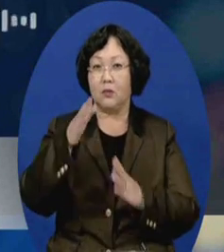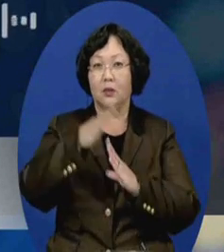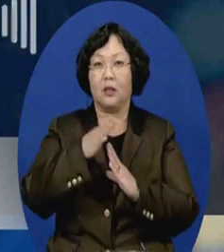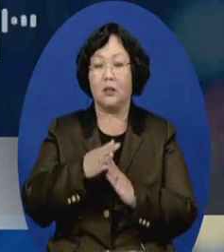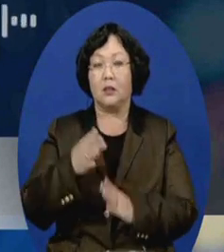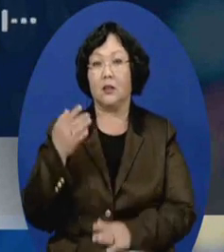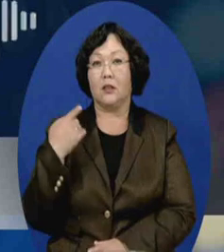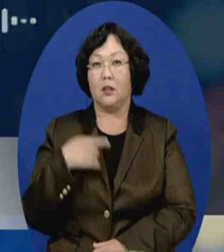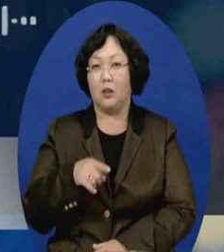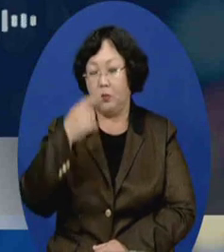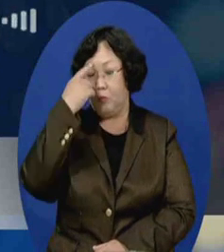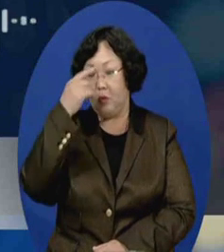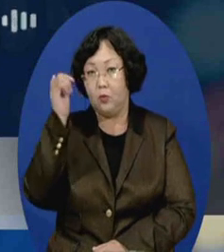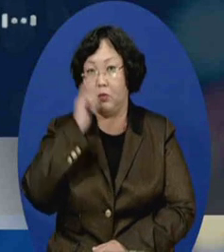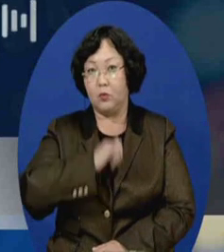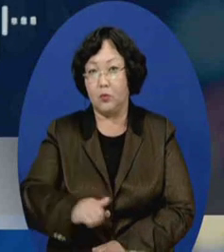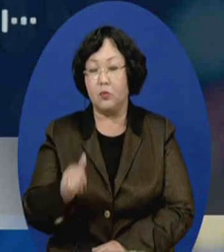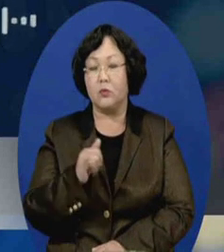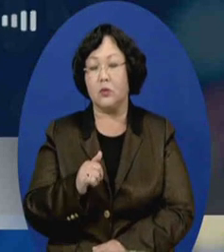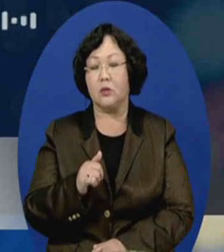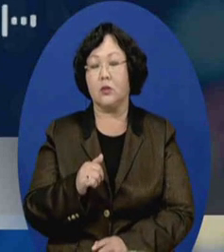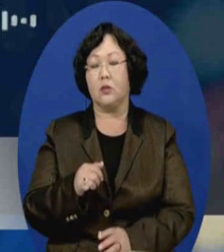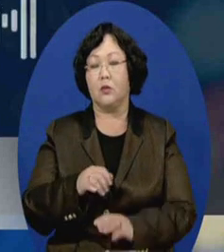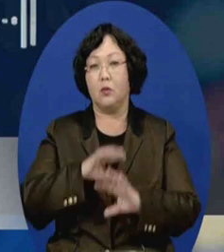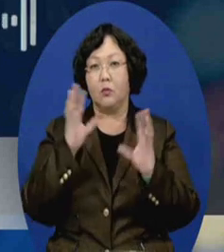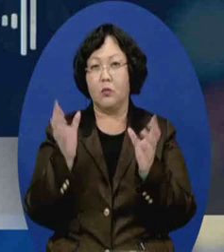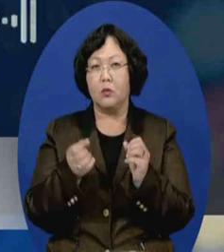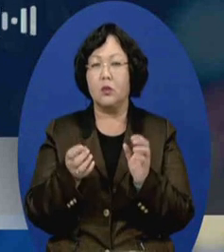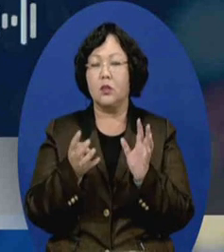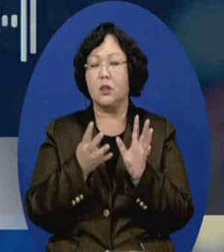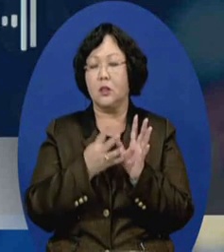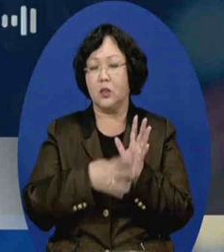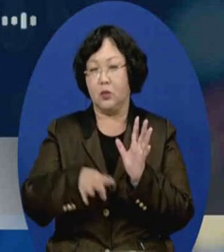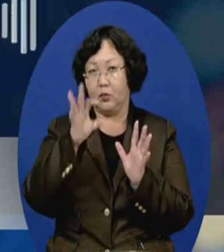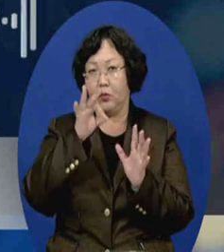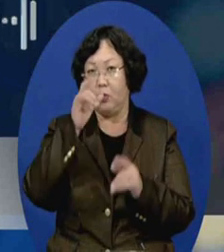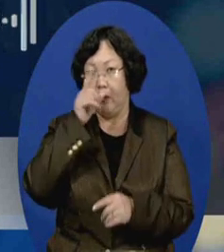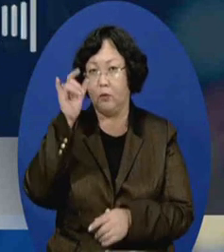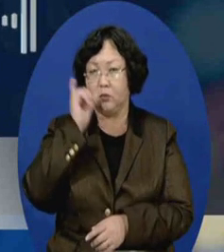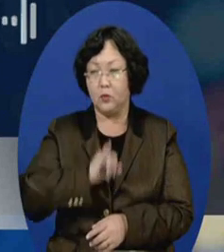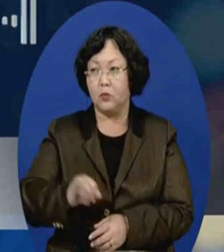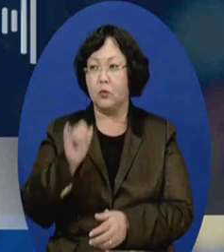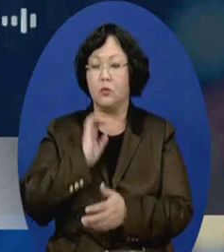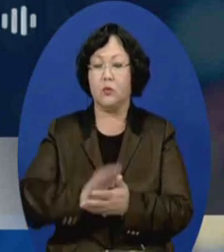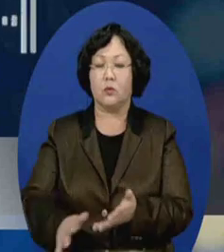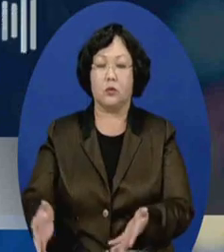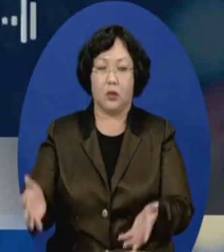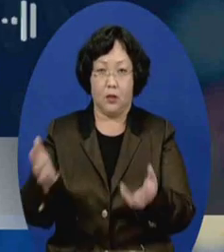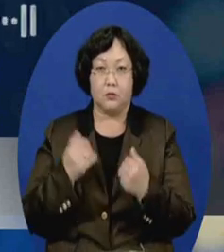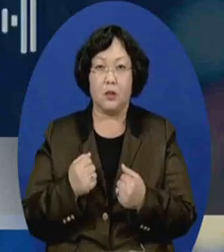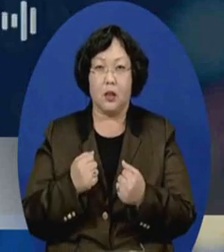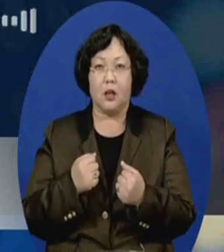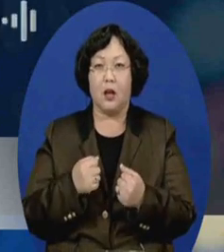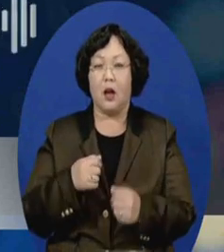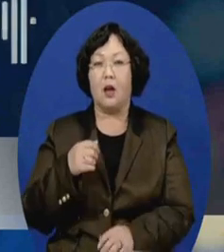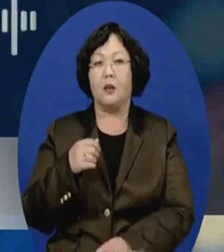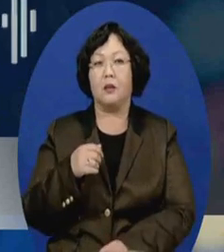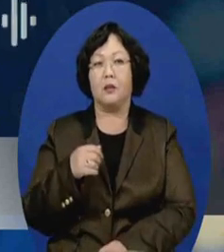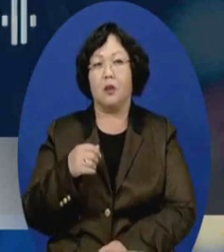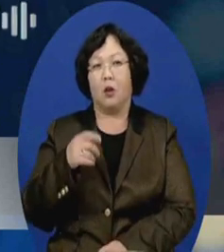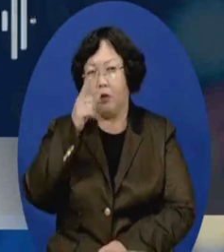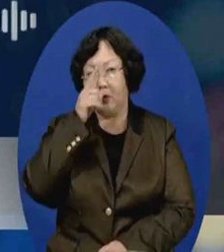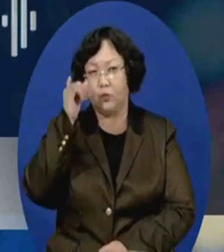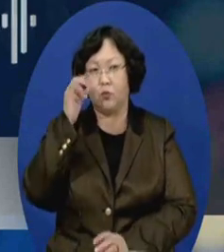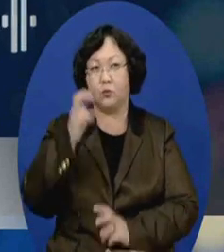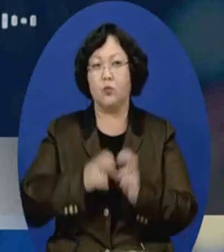нь манай Монгол улс чинь нэг бүтэц 90 орчим ховыг Орос улсаас хатгаж авдаг. Харин Орос улсын Ангаск үйлдвэр